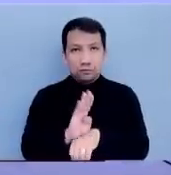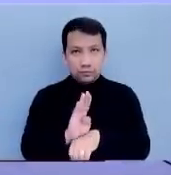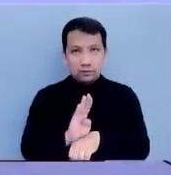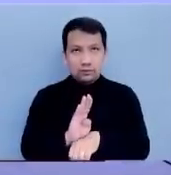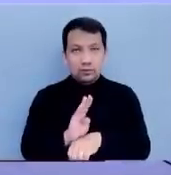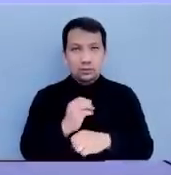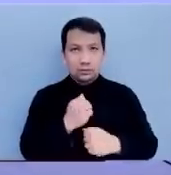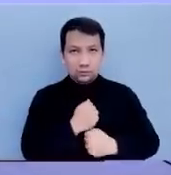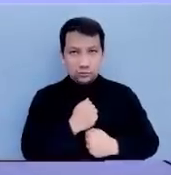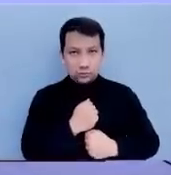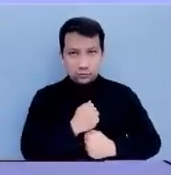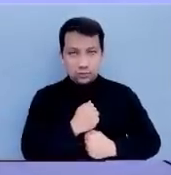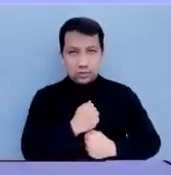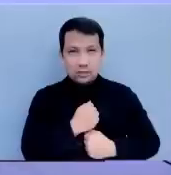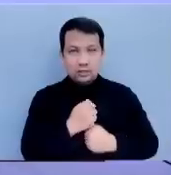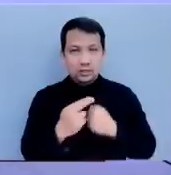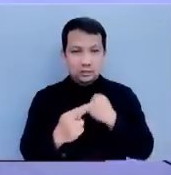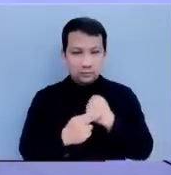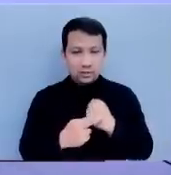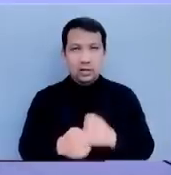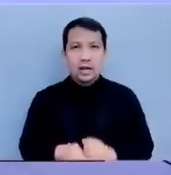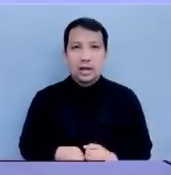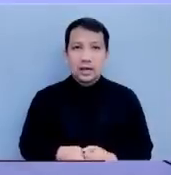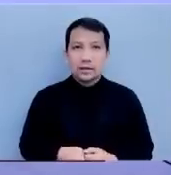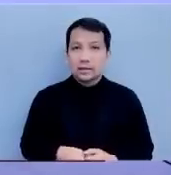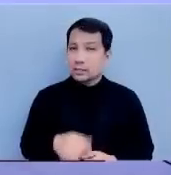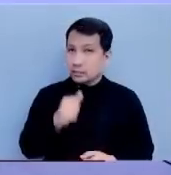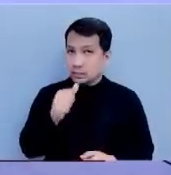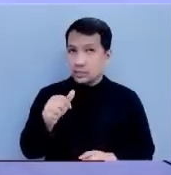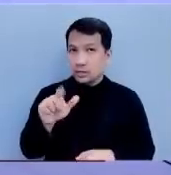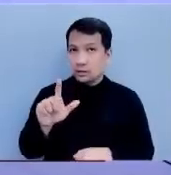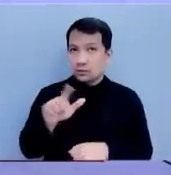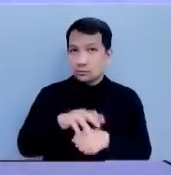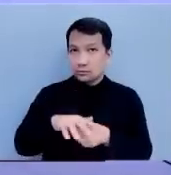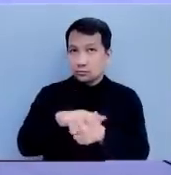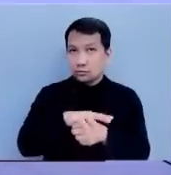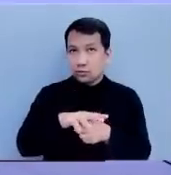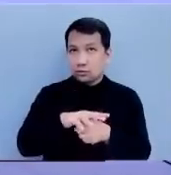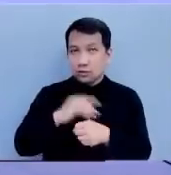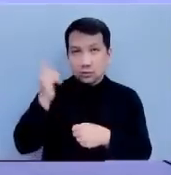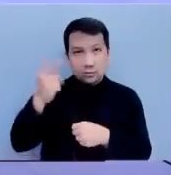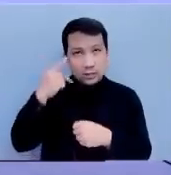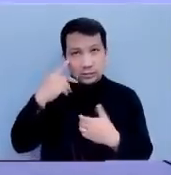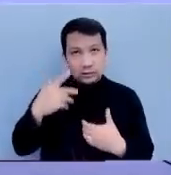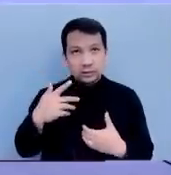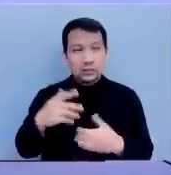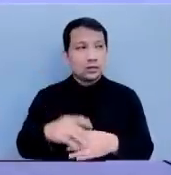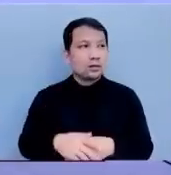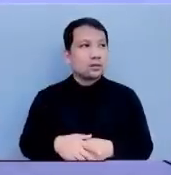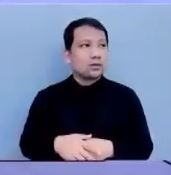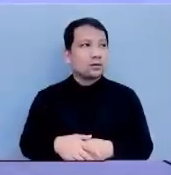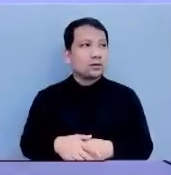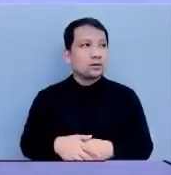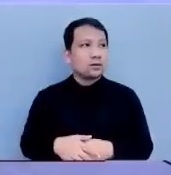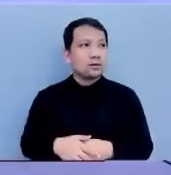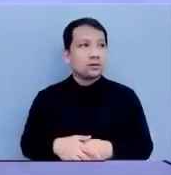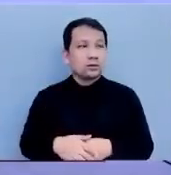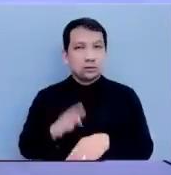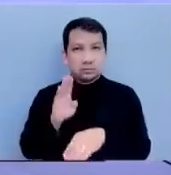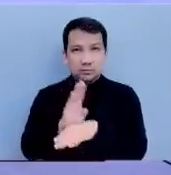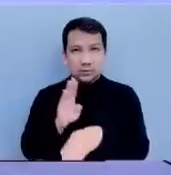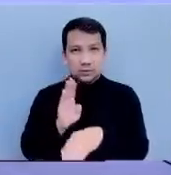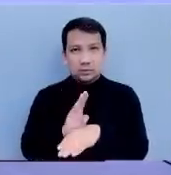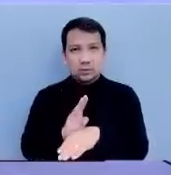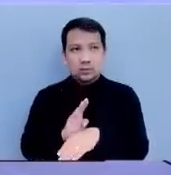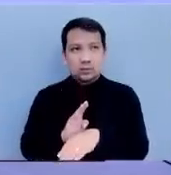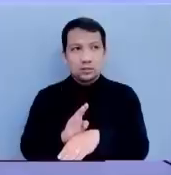Military Reservation. At hindi lamang po ang lokal na politika ang maaring magbago. Maaring magbago rin ang negosyo sa